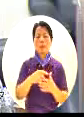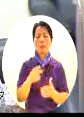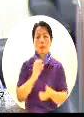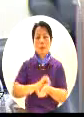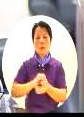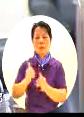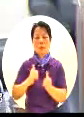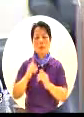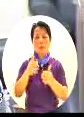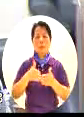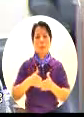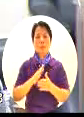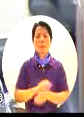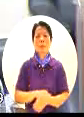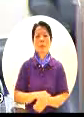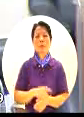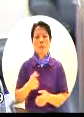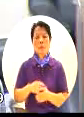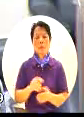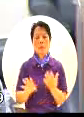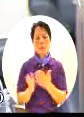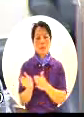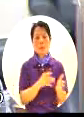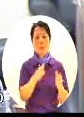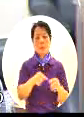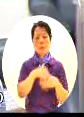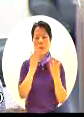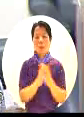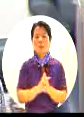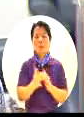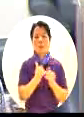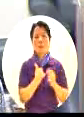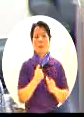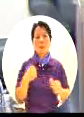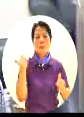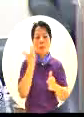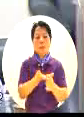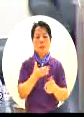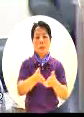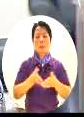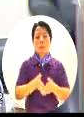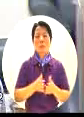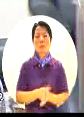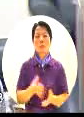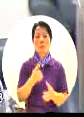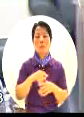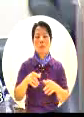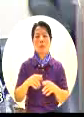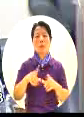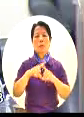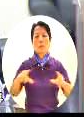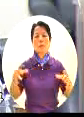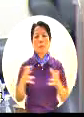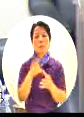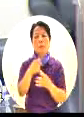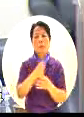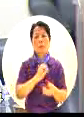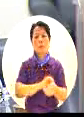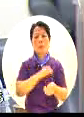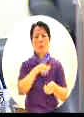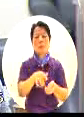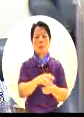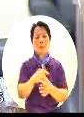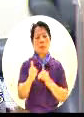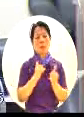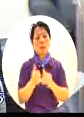任。除了这以外啊，我感觉全部拢爱民营化。你要看台东便宜啊，民营化的结果怎样？因为我最